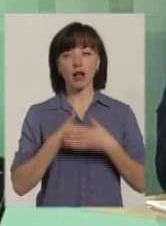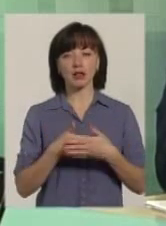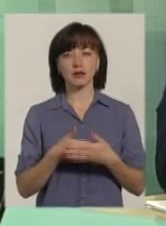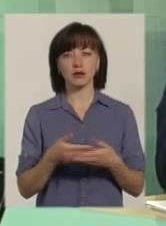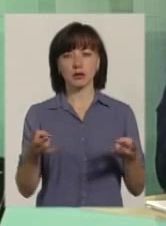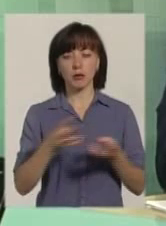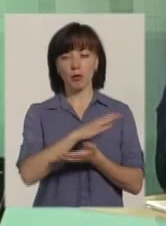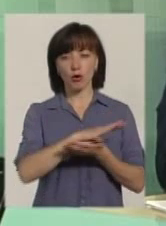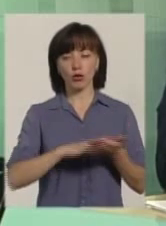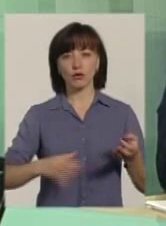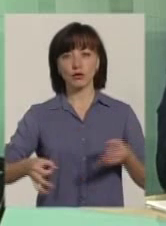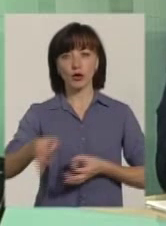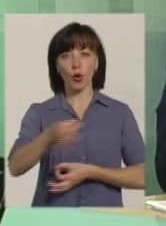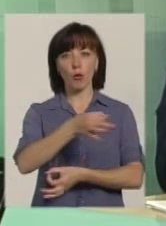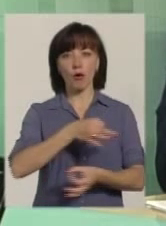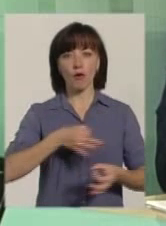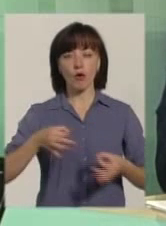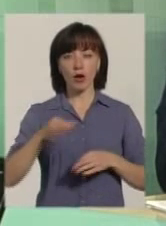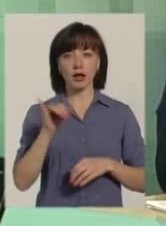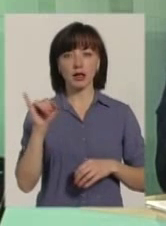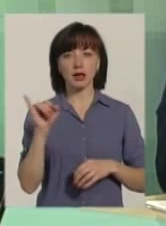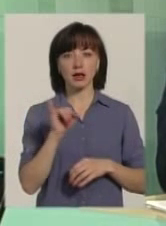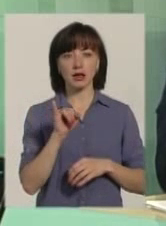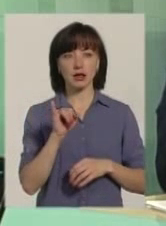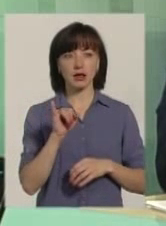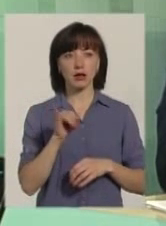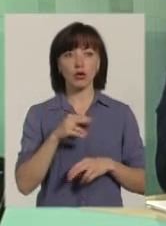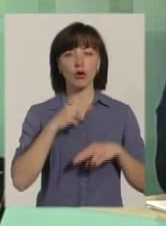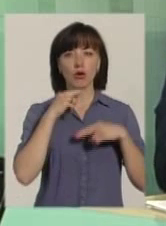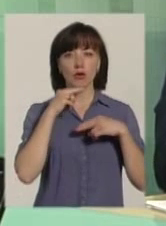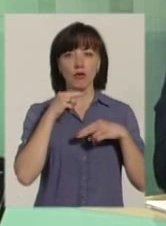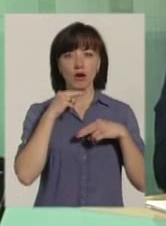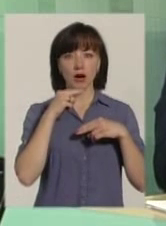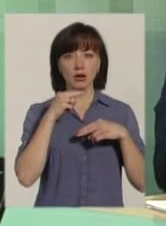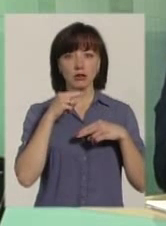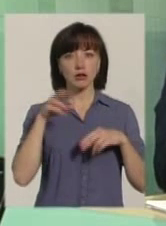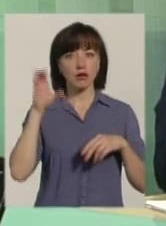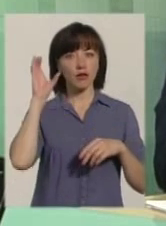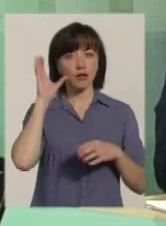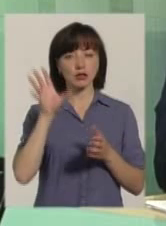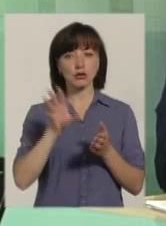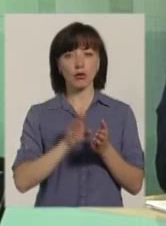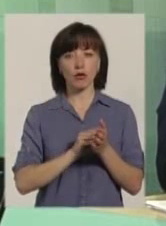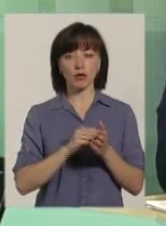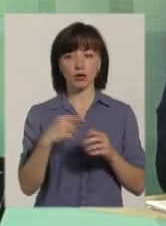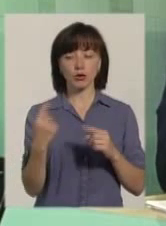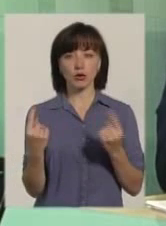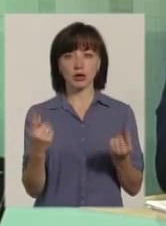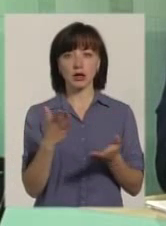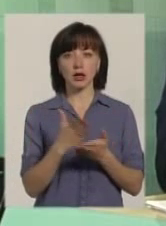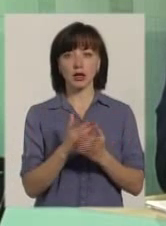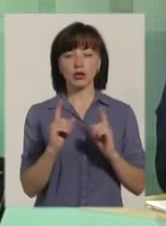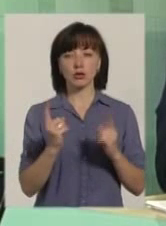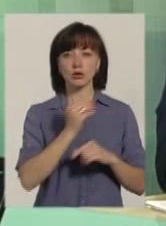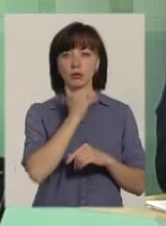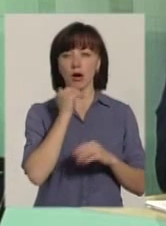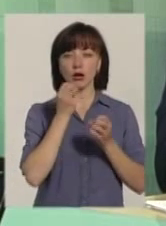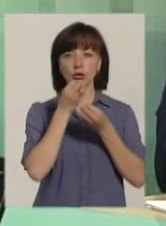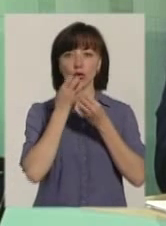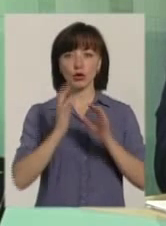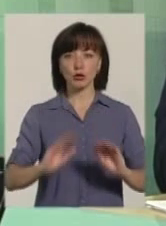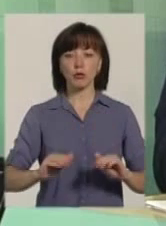продовжувати обговорення і дуже уважно вислуховувати один одного. Є дуже багато хороших